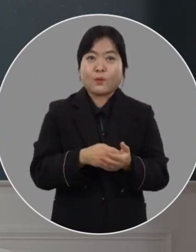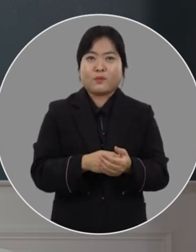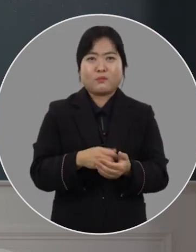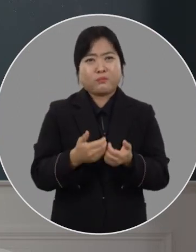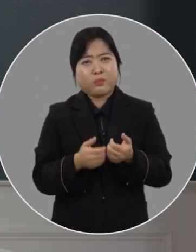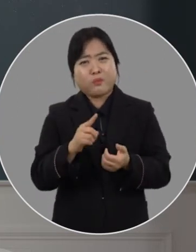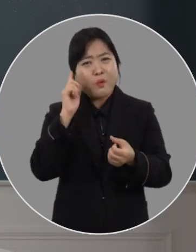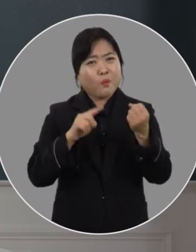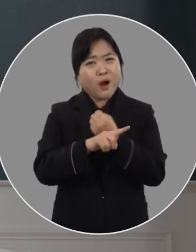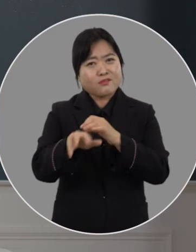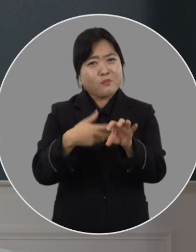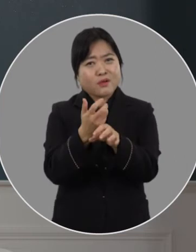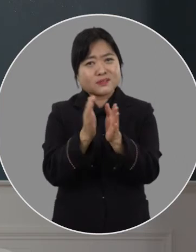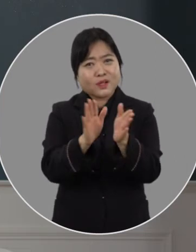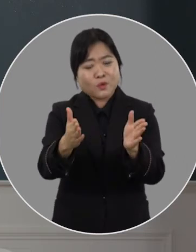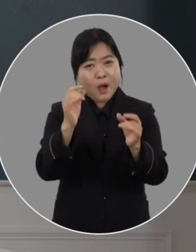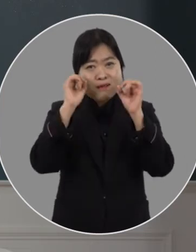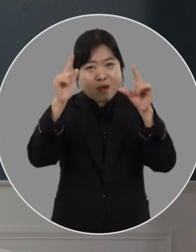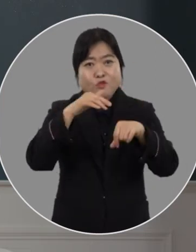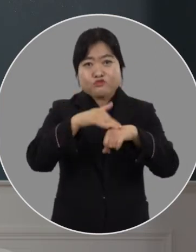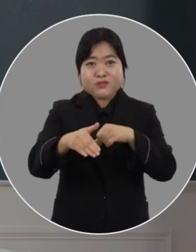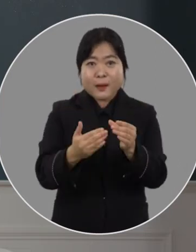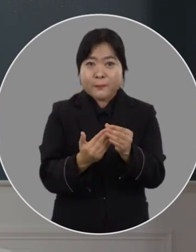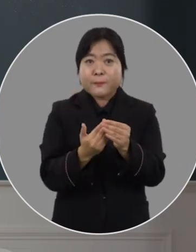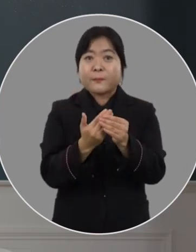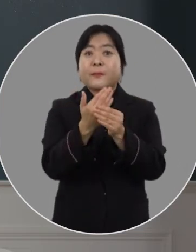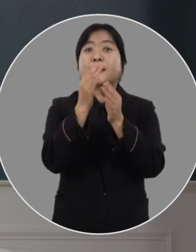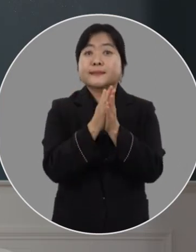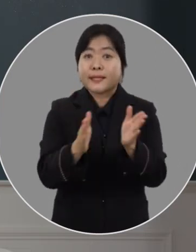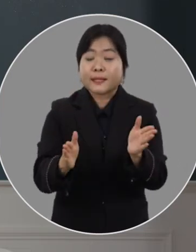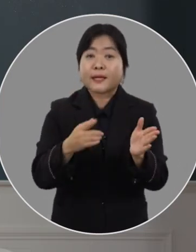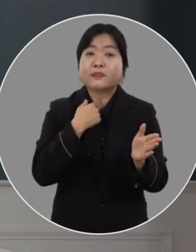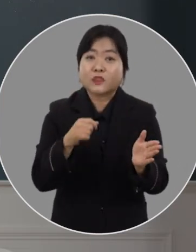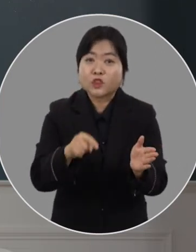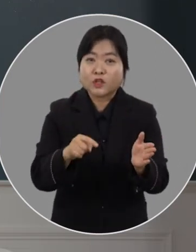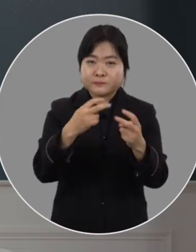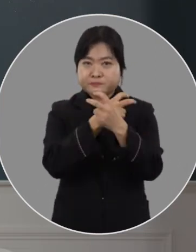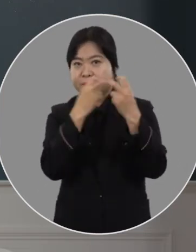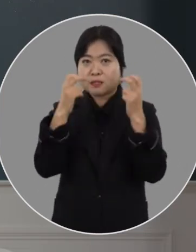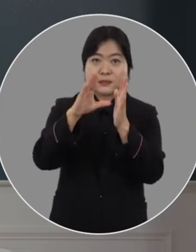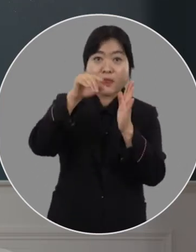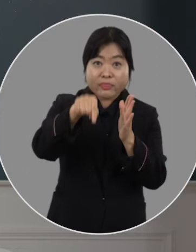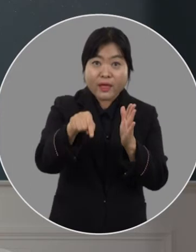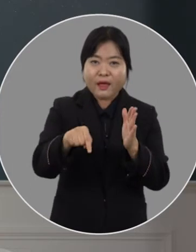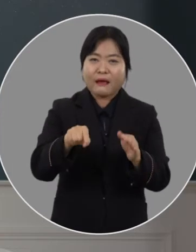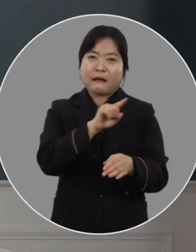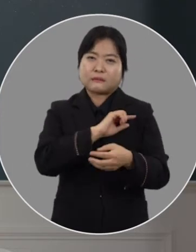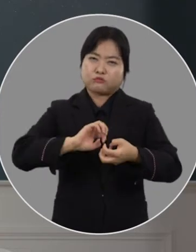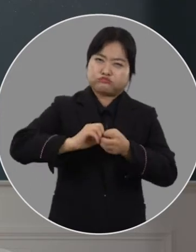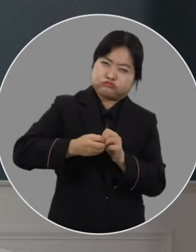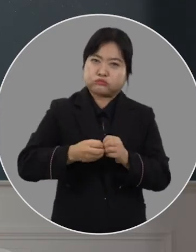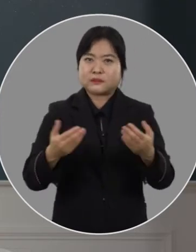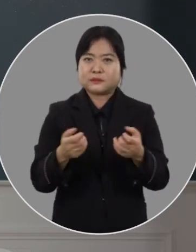아이러니하게도 과학혁명이 시작되고 계몽주의가 싹트기 시작했던 이성의 시대 때 가장 비이성적인